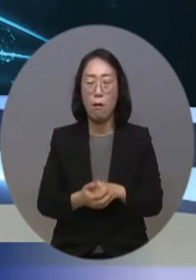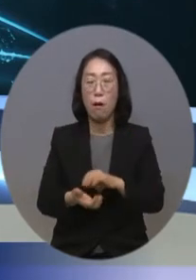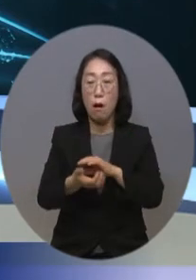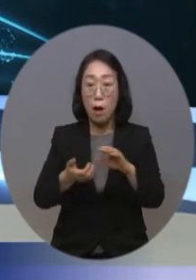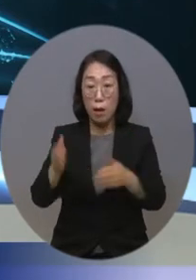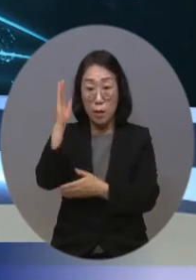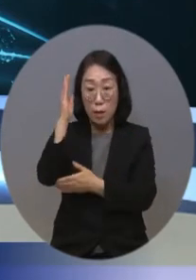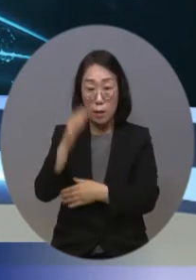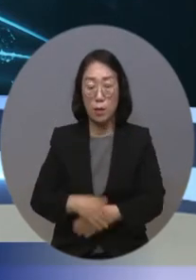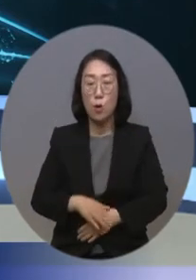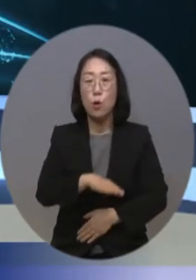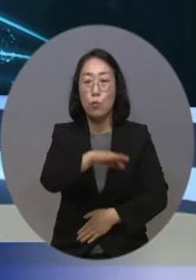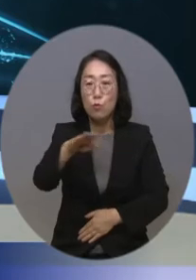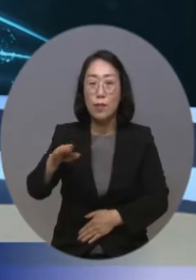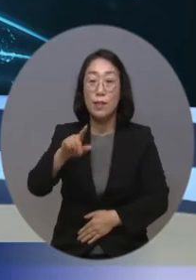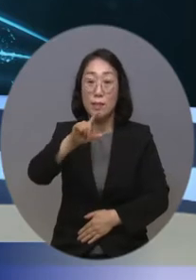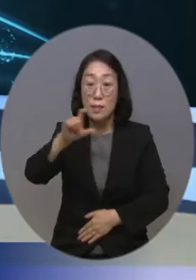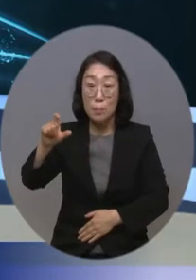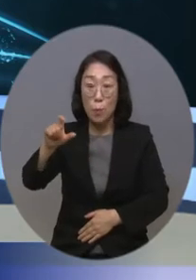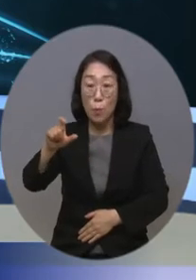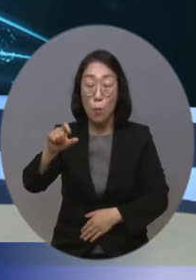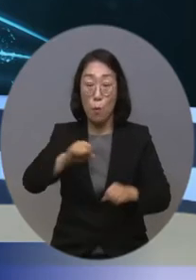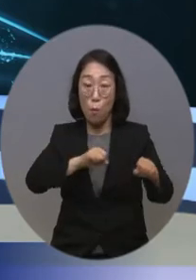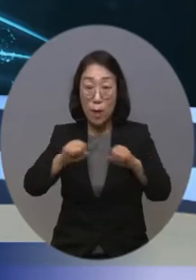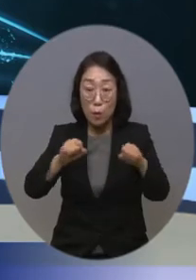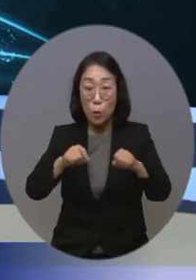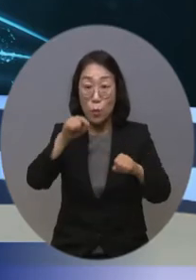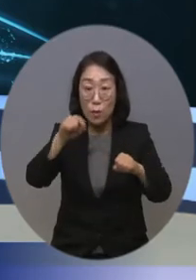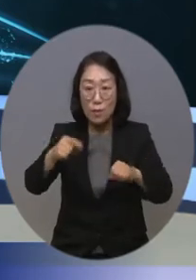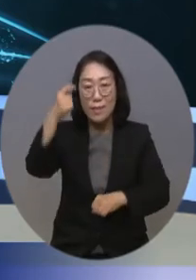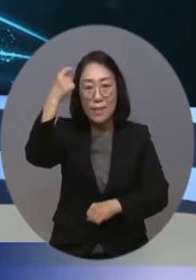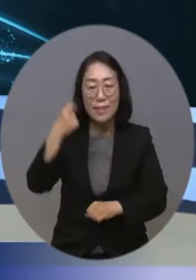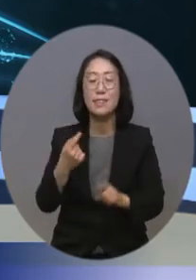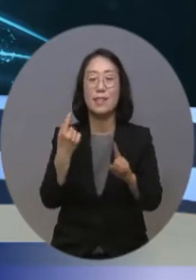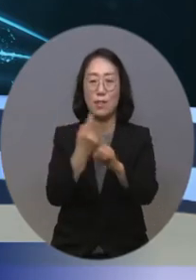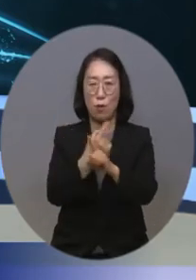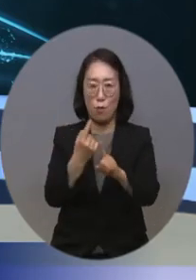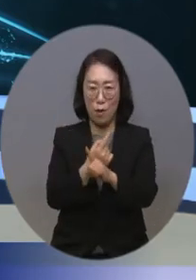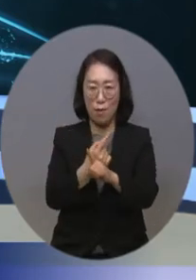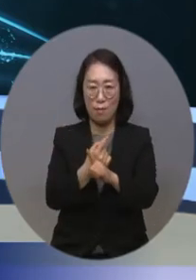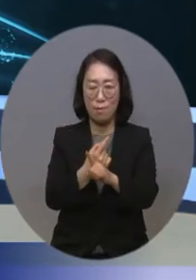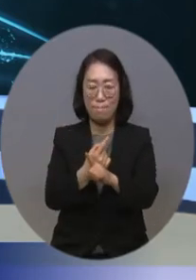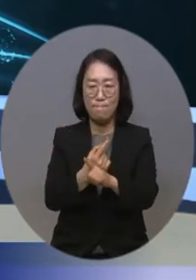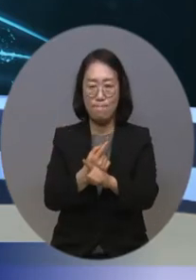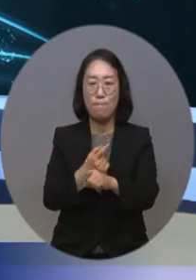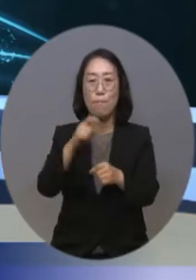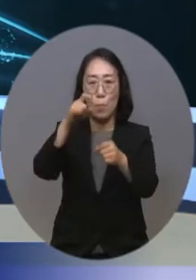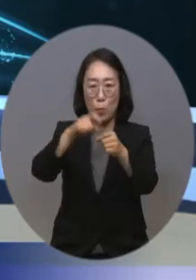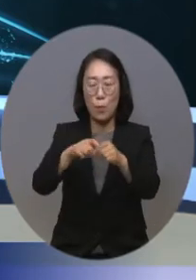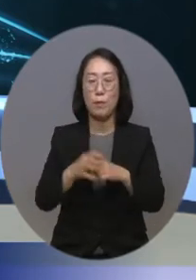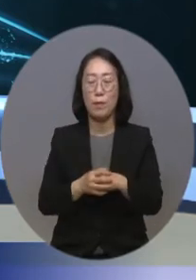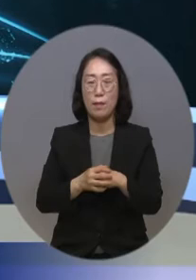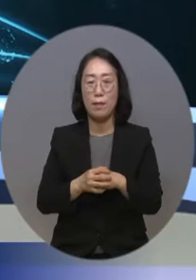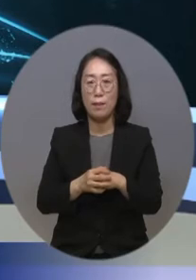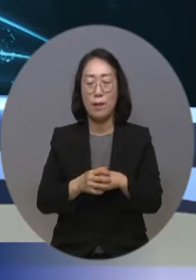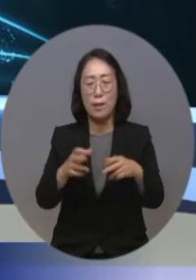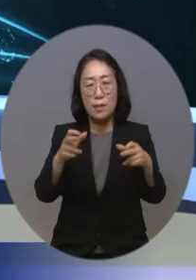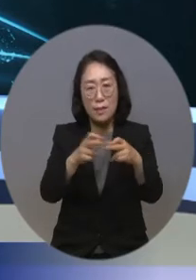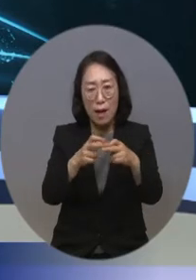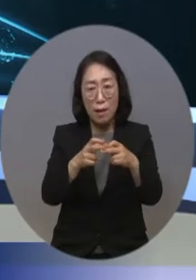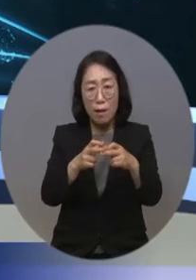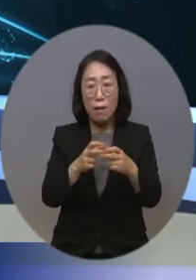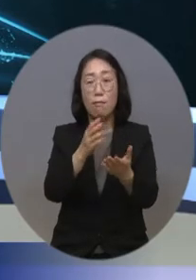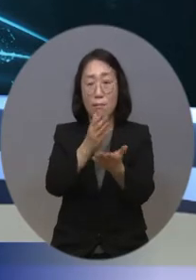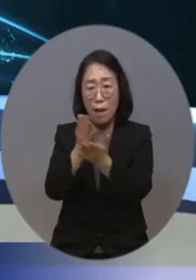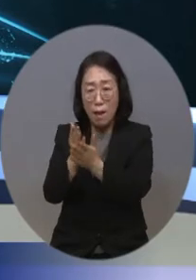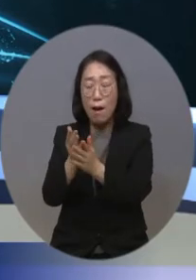소개해드린 위더 피프틴 캠페인은 이들을 위한 인식의 전환을 이야기하고 있습니다. 장애를 다양성의 한